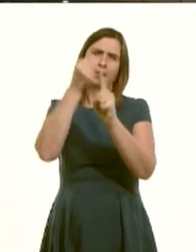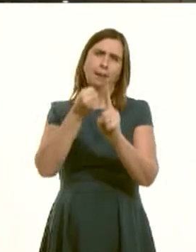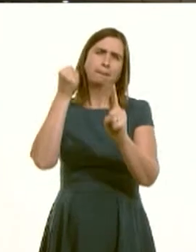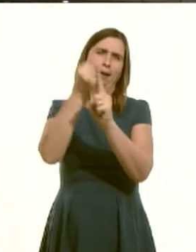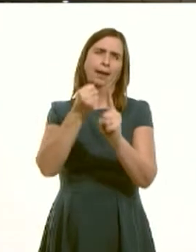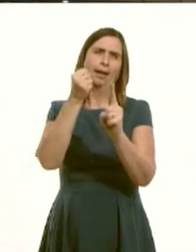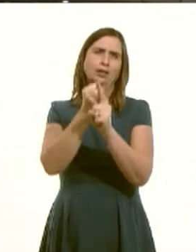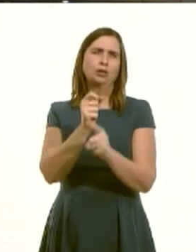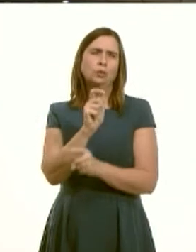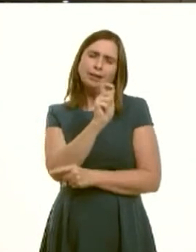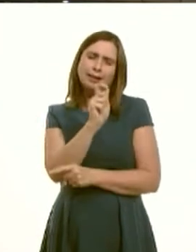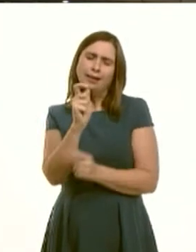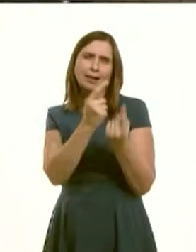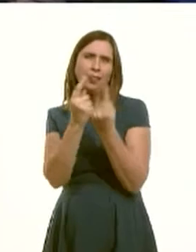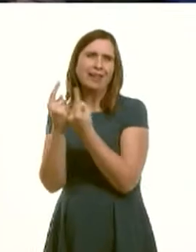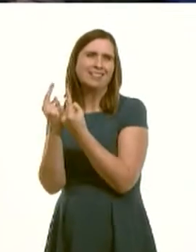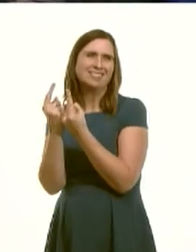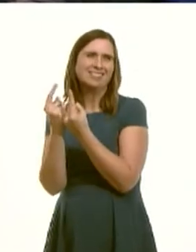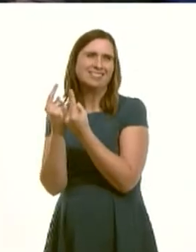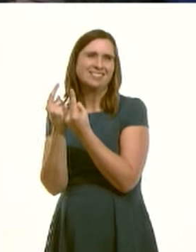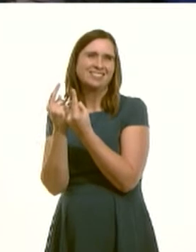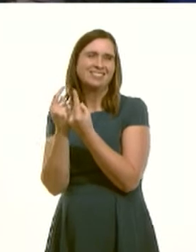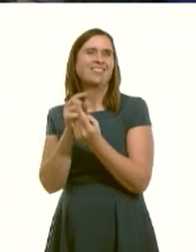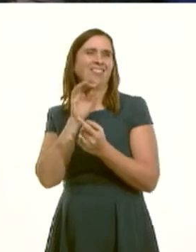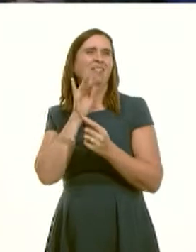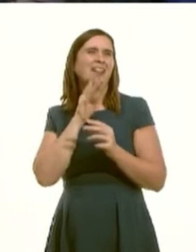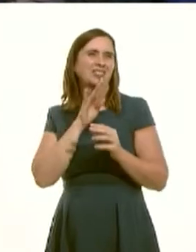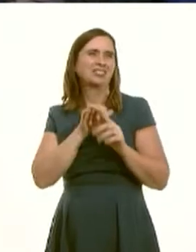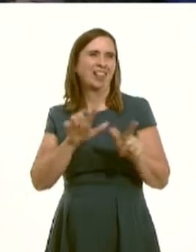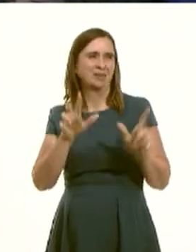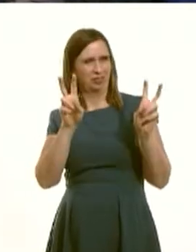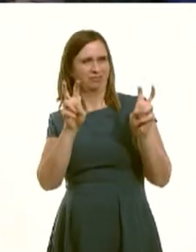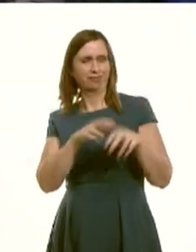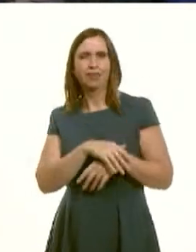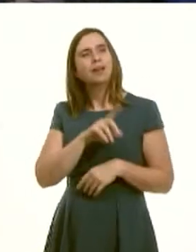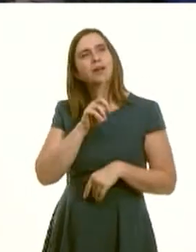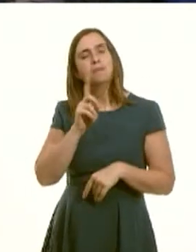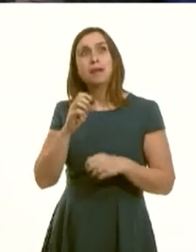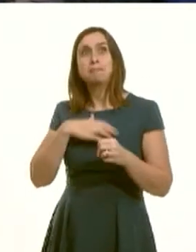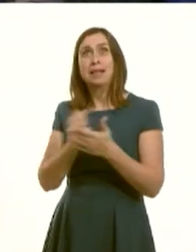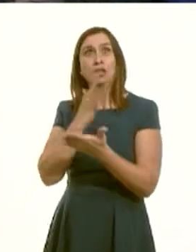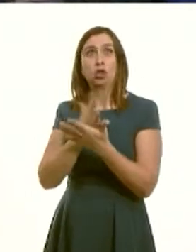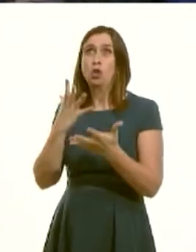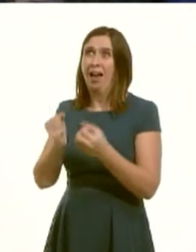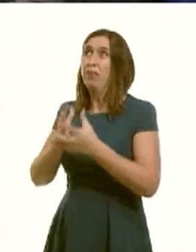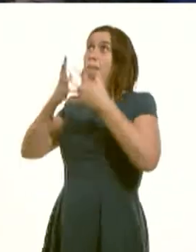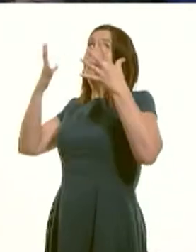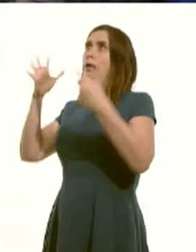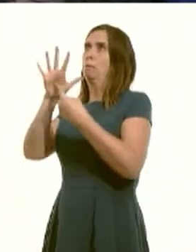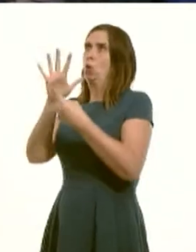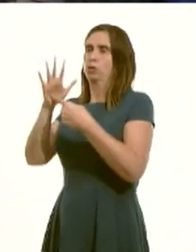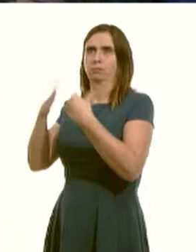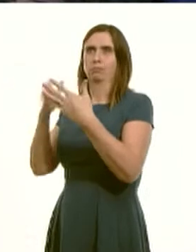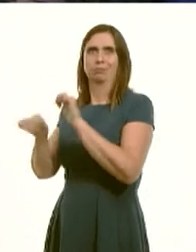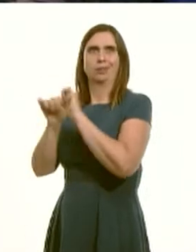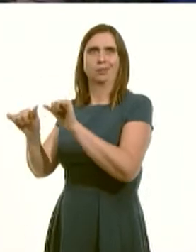bwysig bod y Llywodraeth yn cael y pethau mawr yn iawn a mae yna gyfle yn y bil cynllunio i roi datganiad gwbl glir gan y Llywodraeth yma am le y Gymraeg